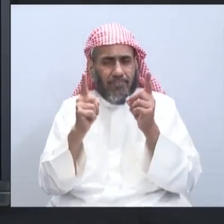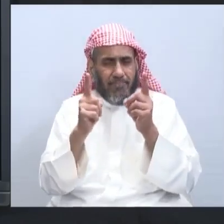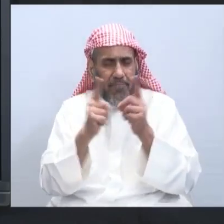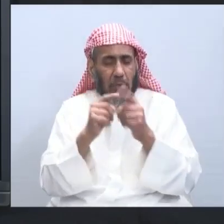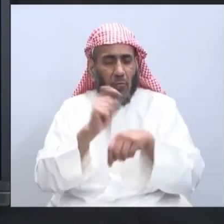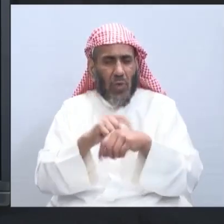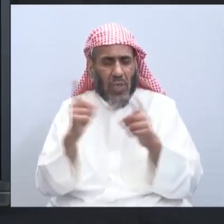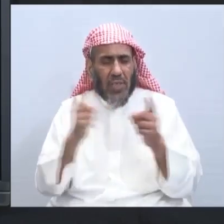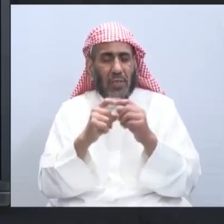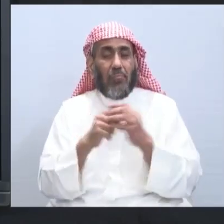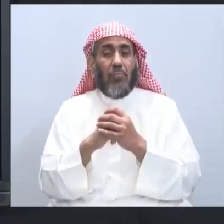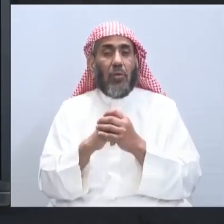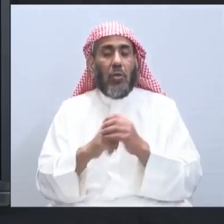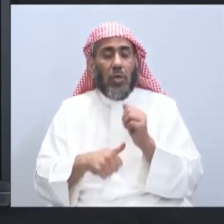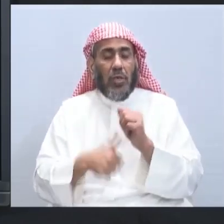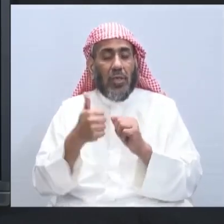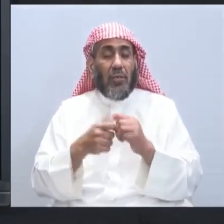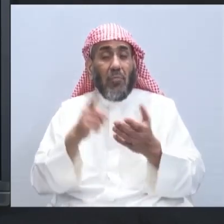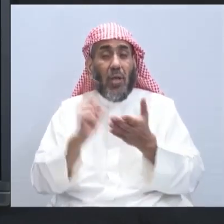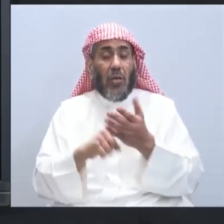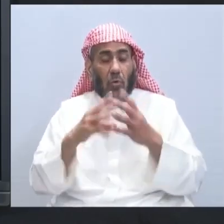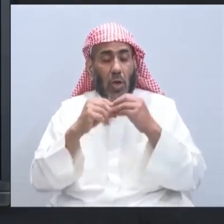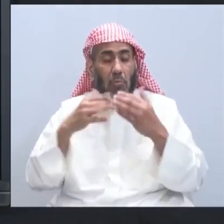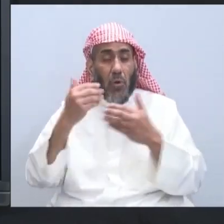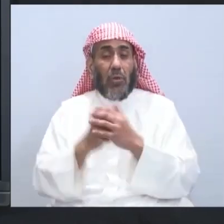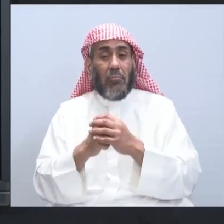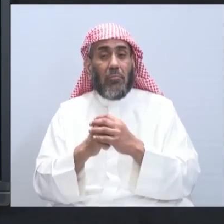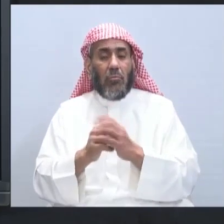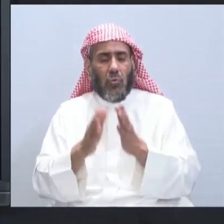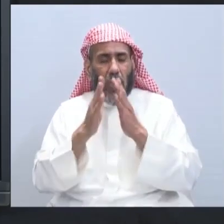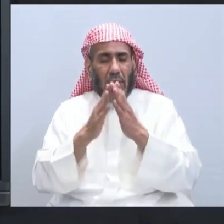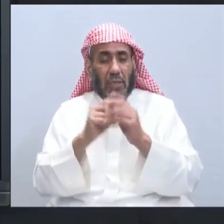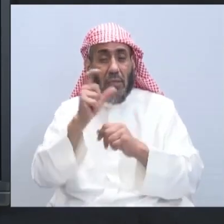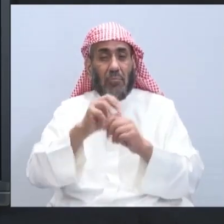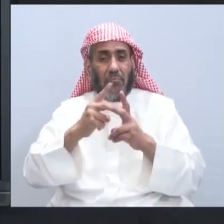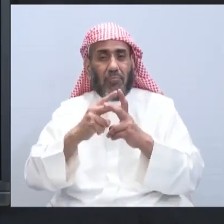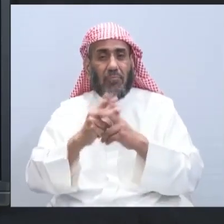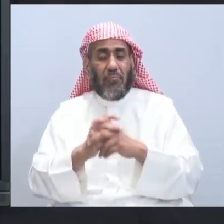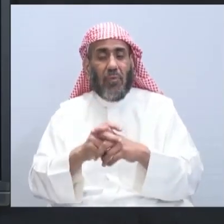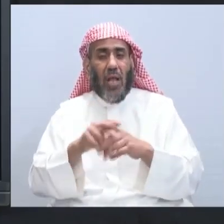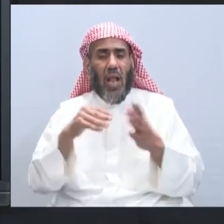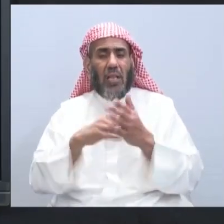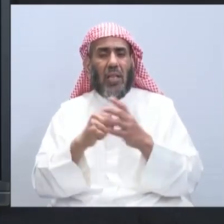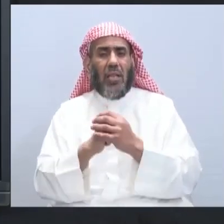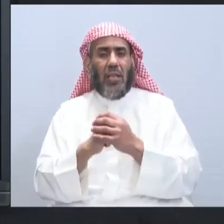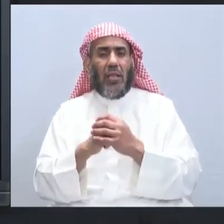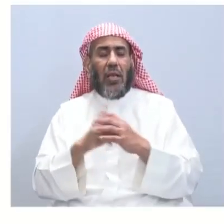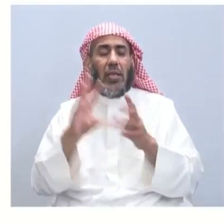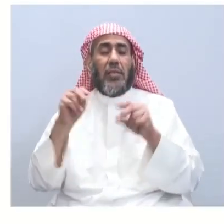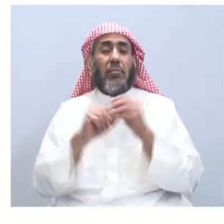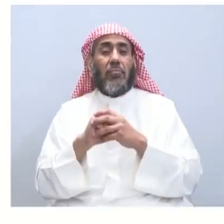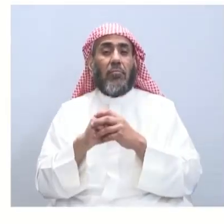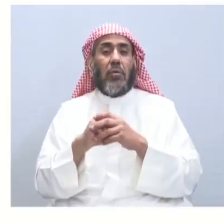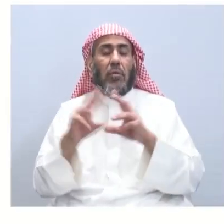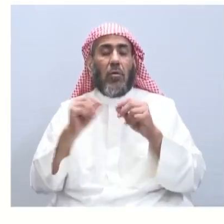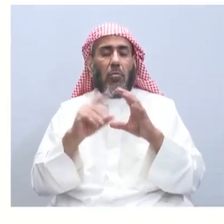في في وقت قصير وايضا يستطيع ان ان يحلل ما يريد سواء يركز على جانب مثلا او يركز على على حدث ويركز على على قصه